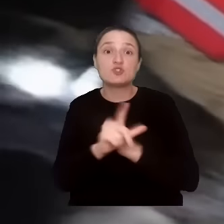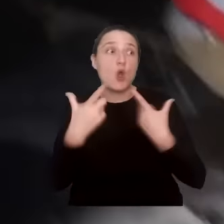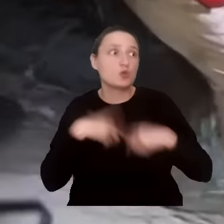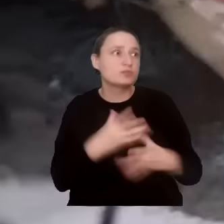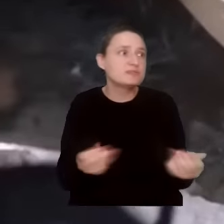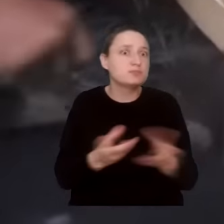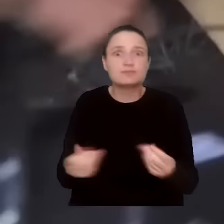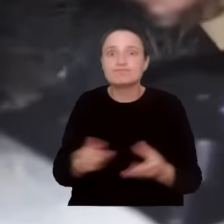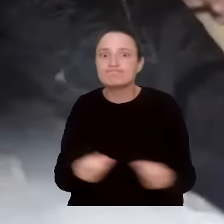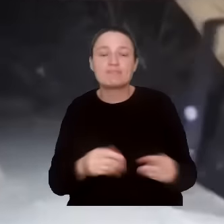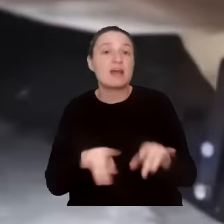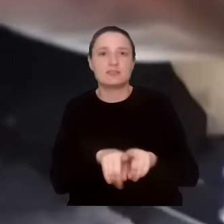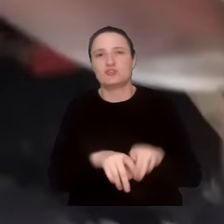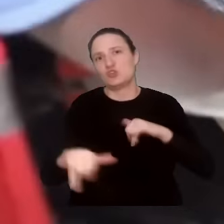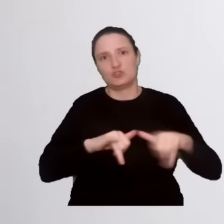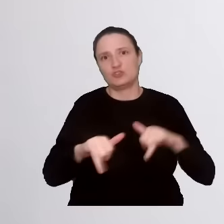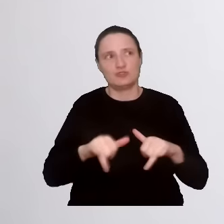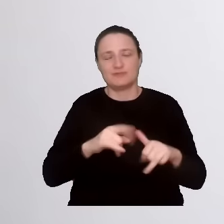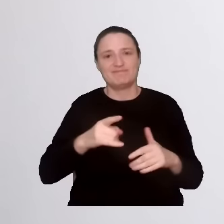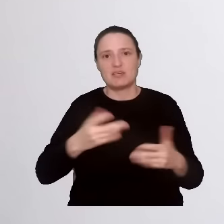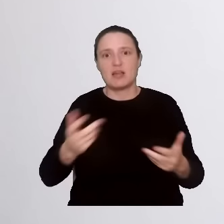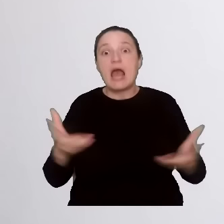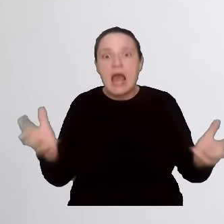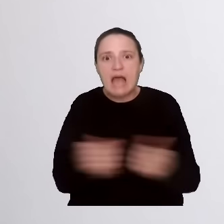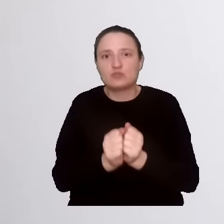powodu opieszałości władz przy prowadzeniu akcji ratunkowej.